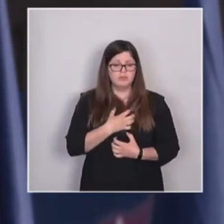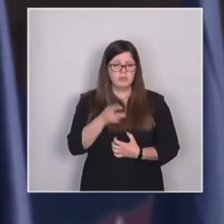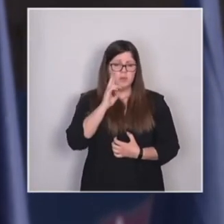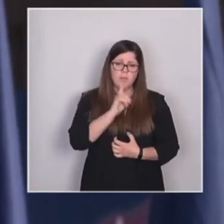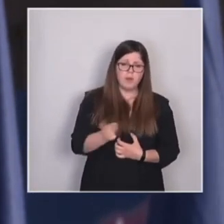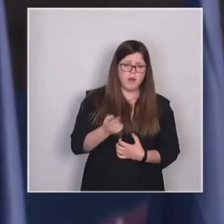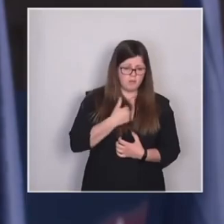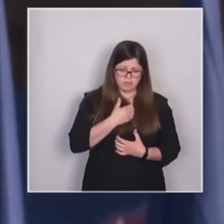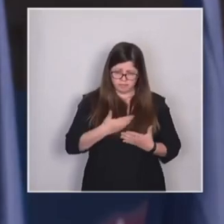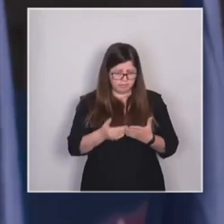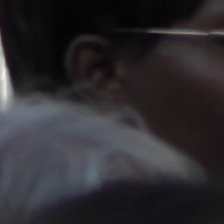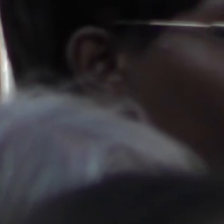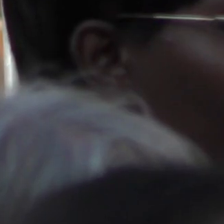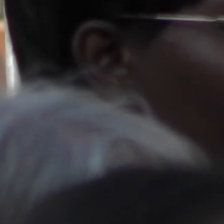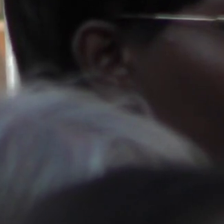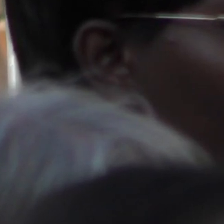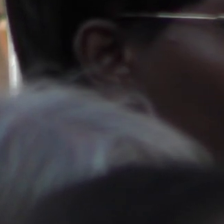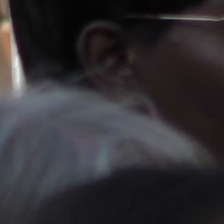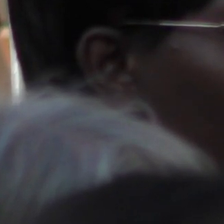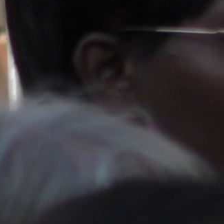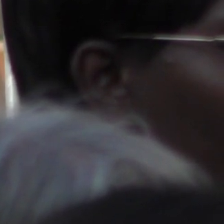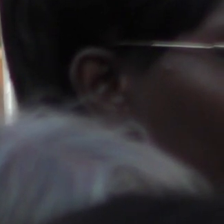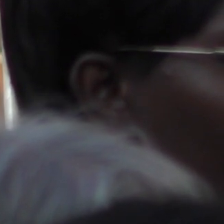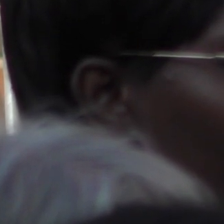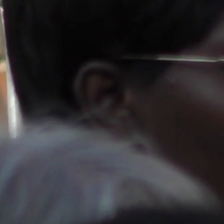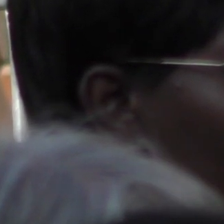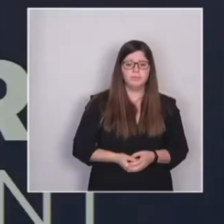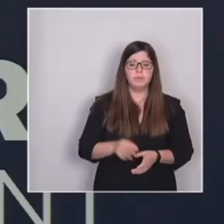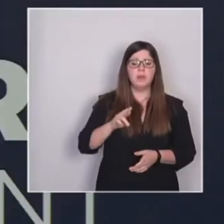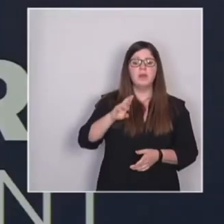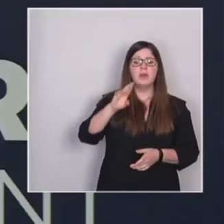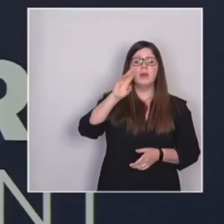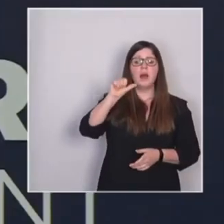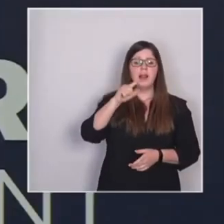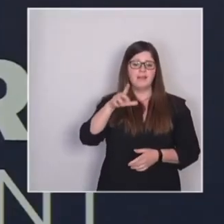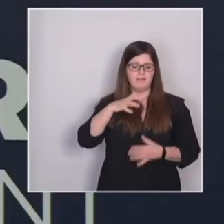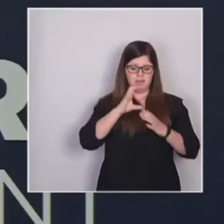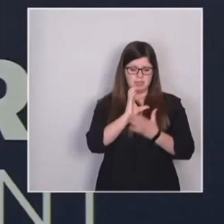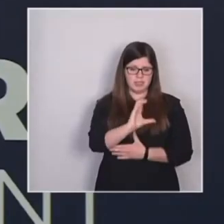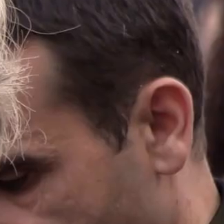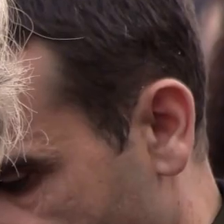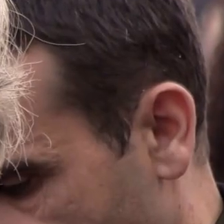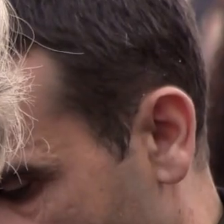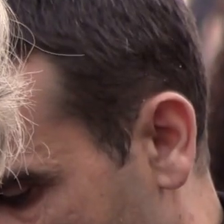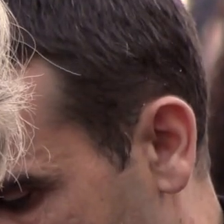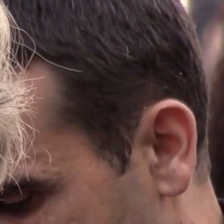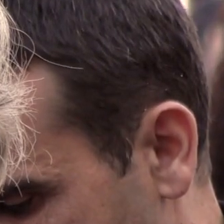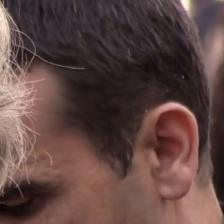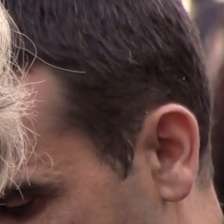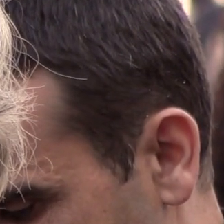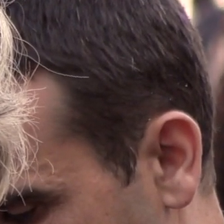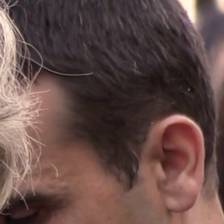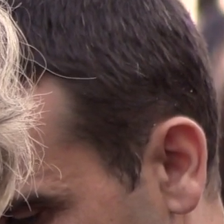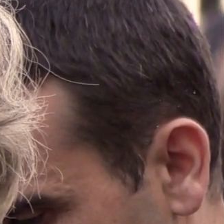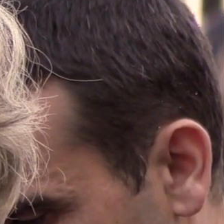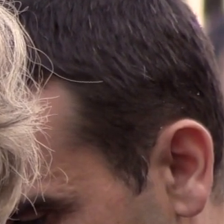compris, je suis malheureux. Khaled, CM1, École Langevin, Nanterre. I write to you